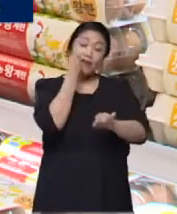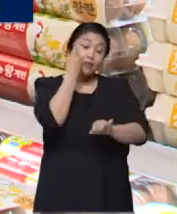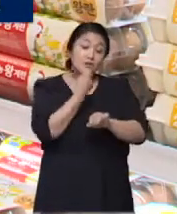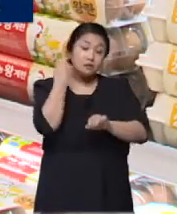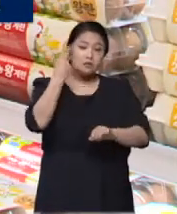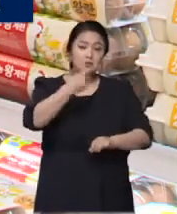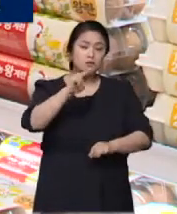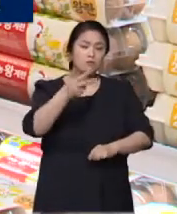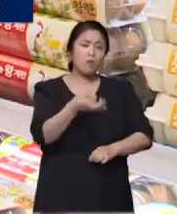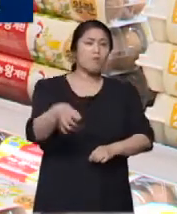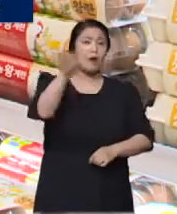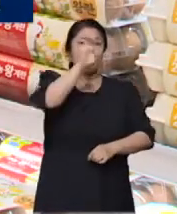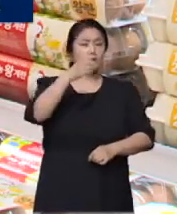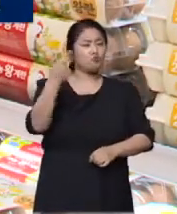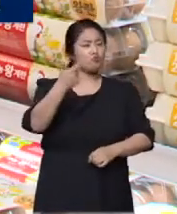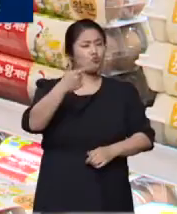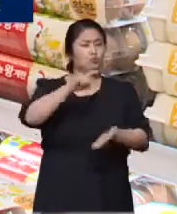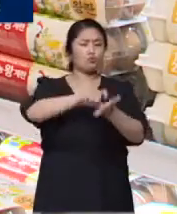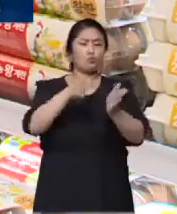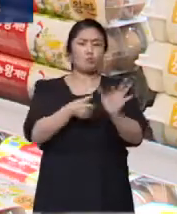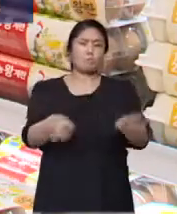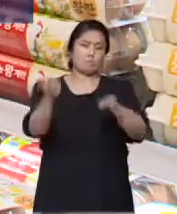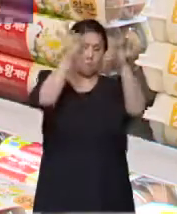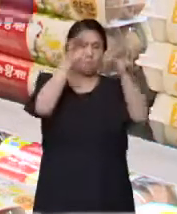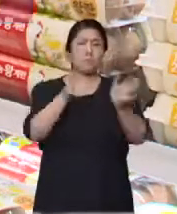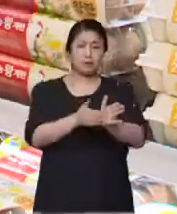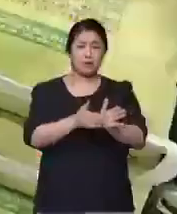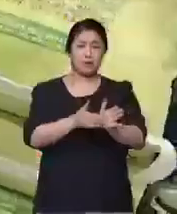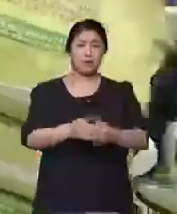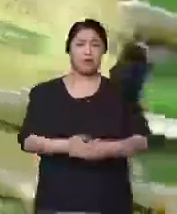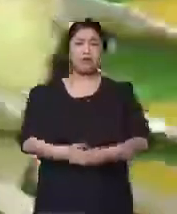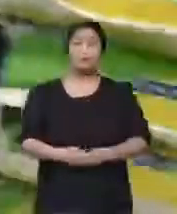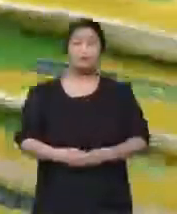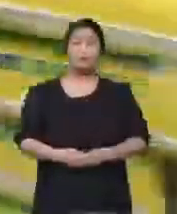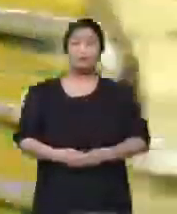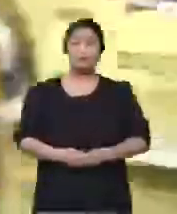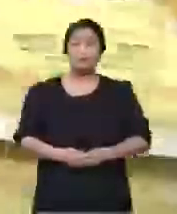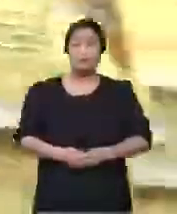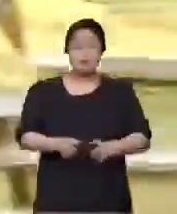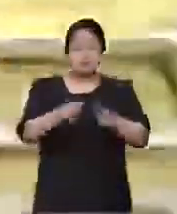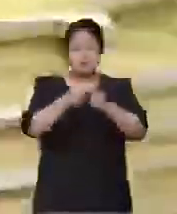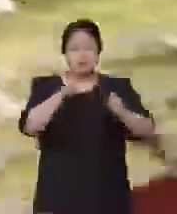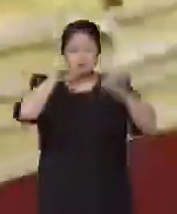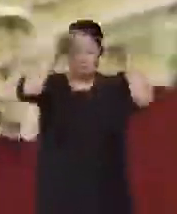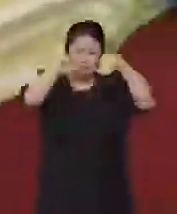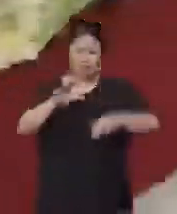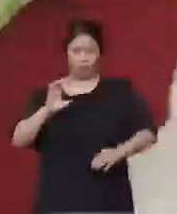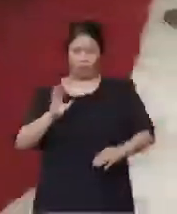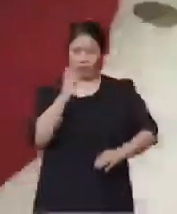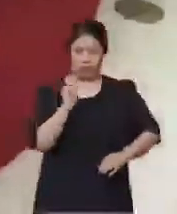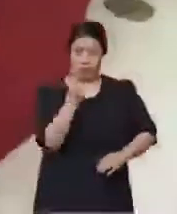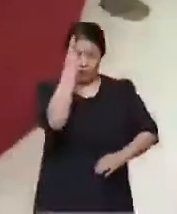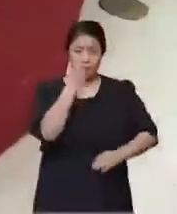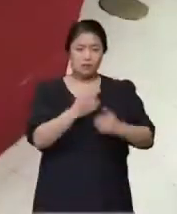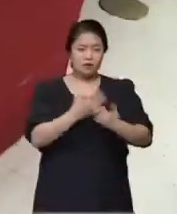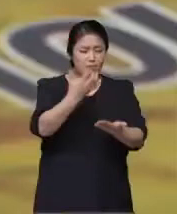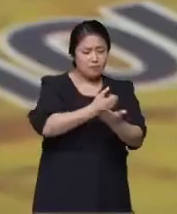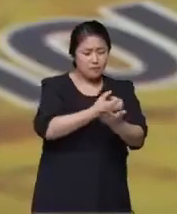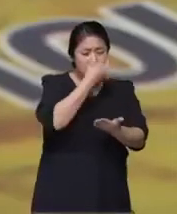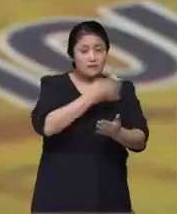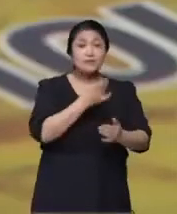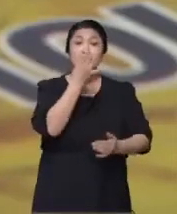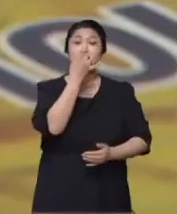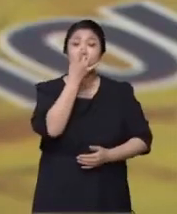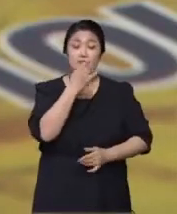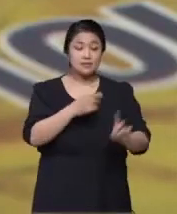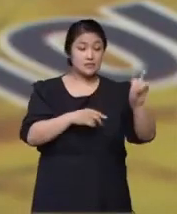전보다 1,700원 이상 오른 6,000원대까지 치솟았습니다. 긴 장마와 태풍 피해로 생산량이 감소한